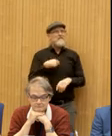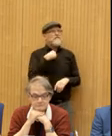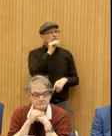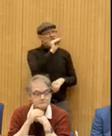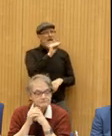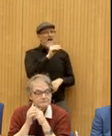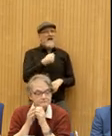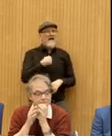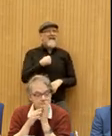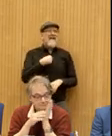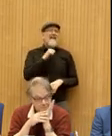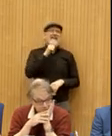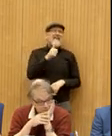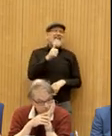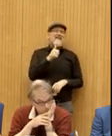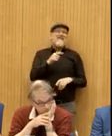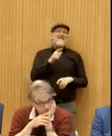werden.